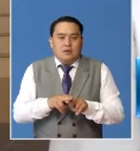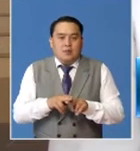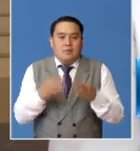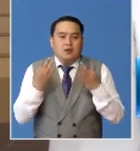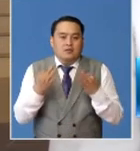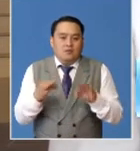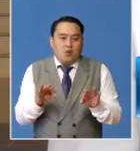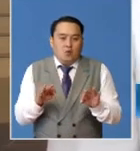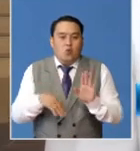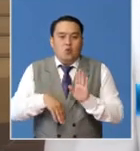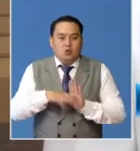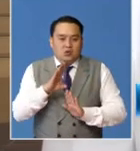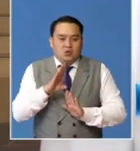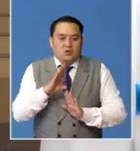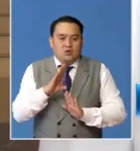позволит